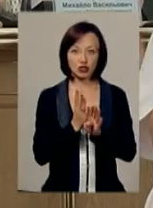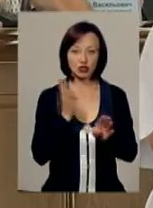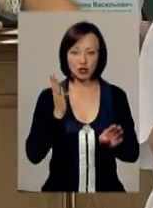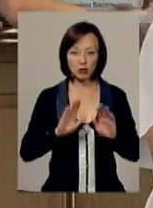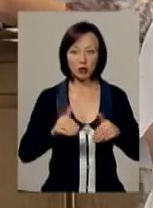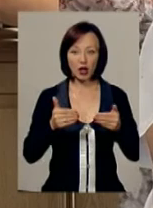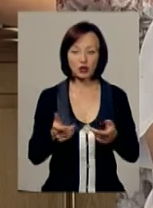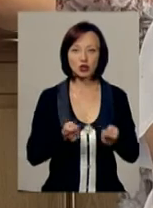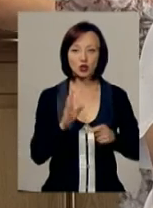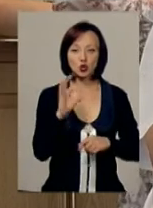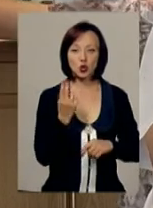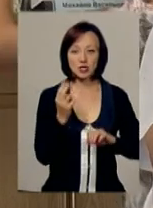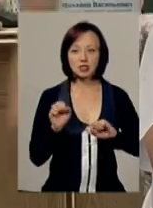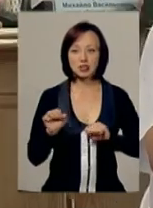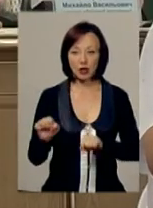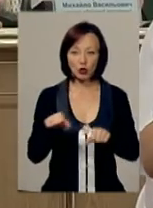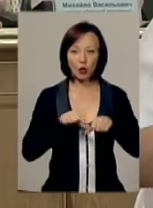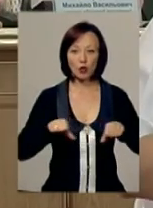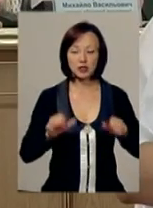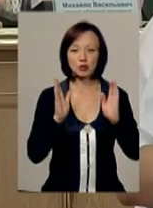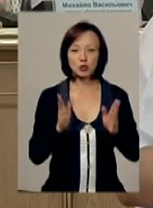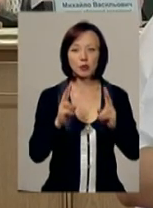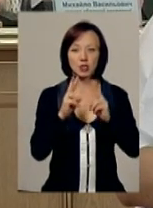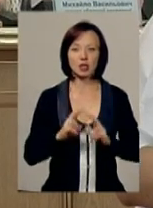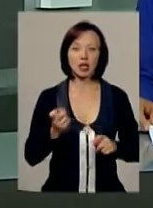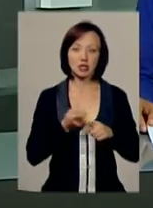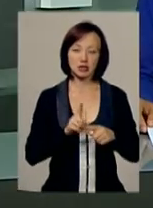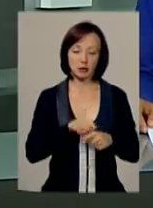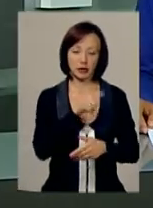пропозицією Департаменту соціального захисту, на комісіях будемо розглядати це питання.